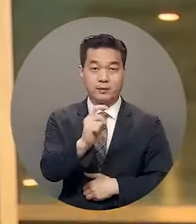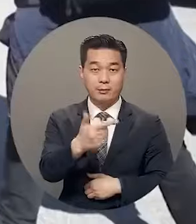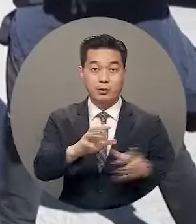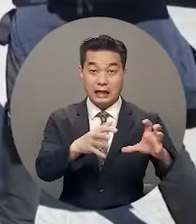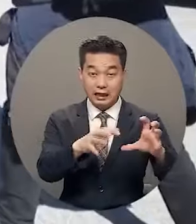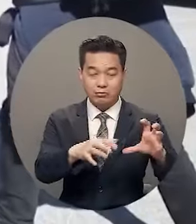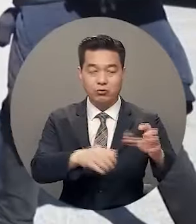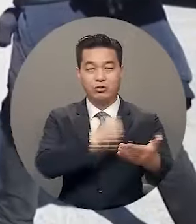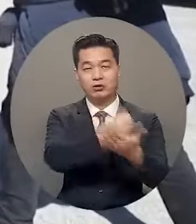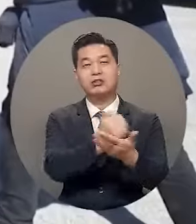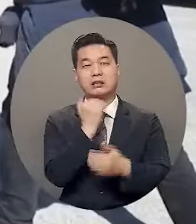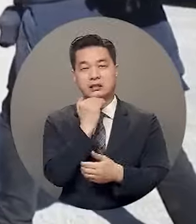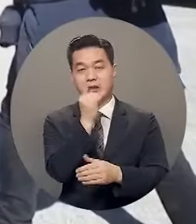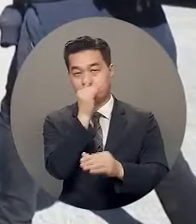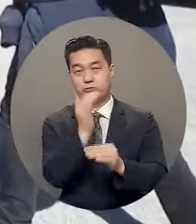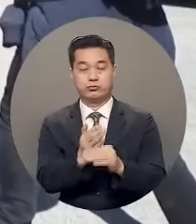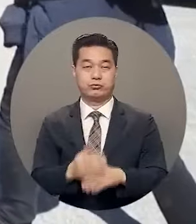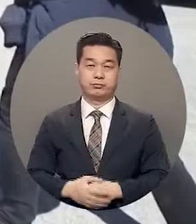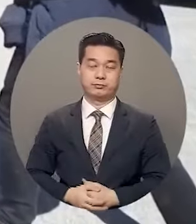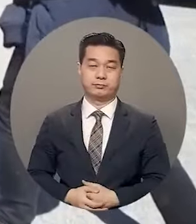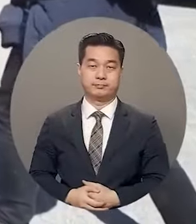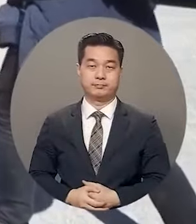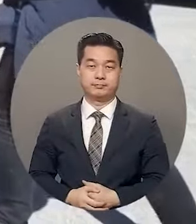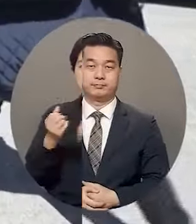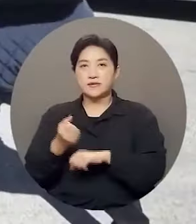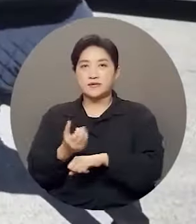있습니다. MBC 뉴스 김태윤입니다.